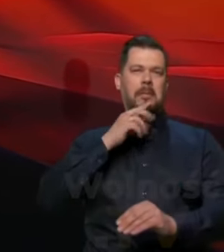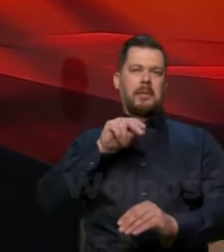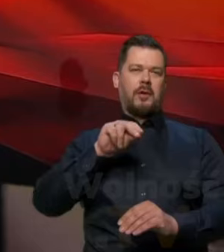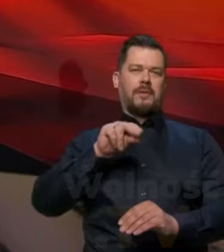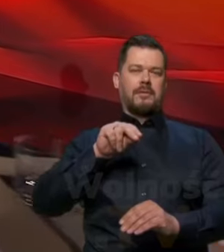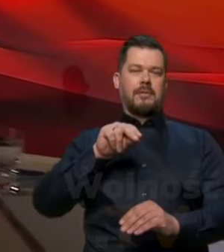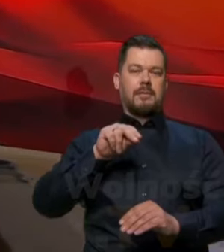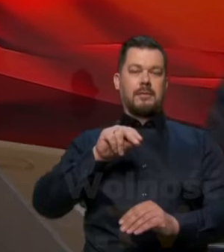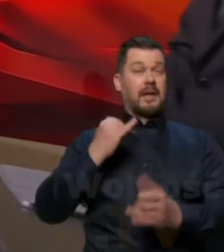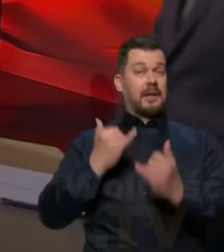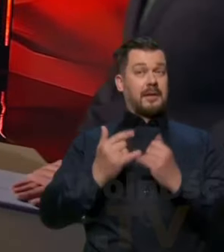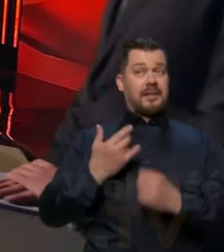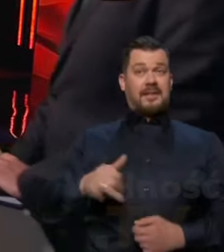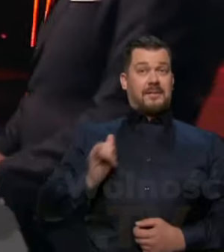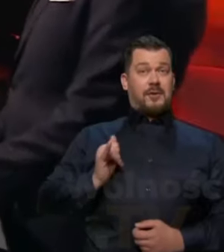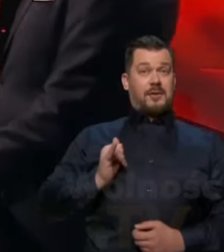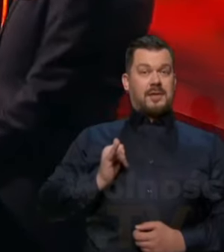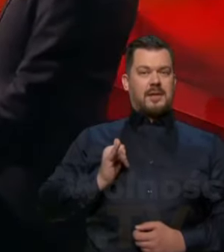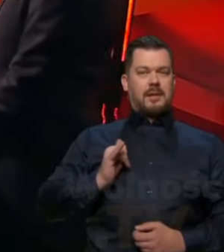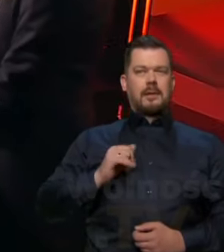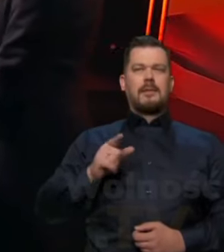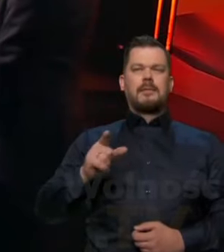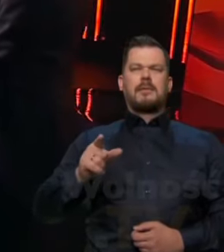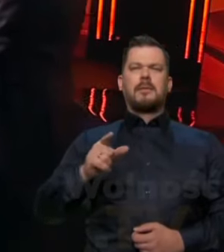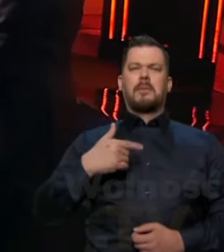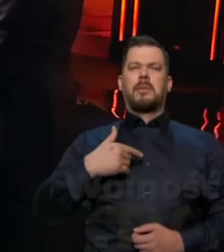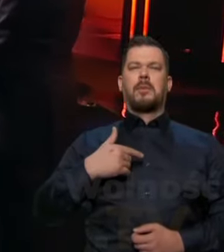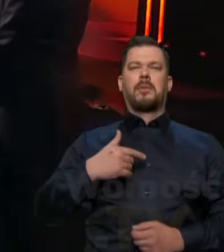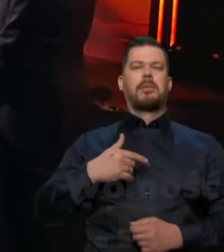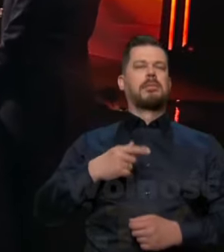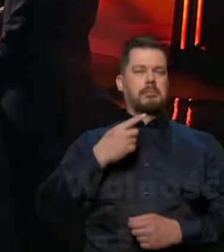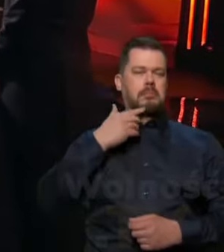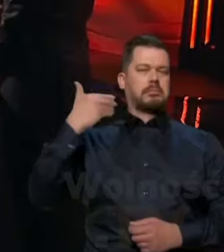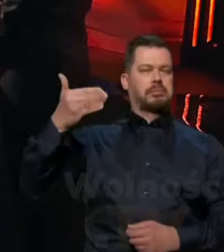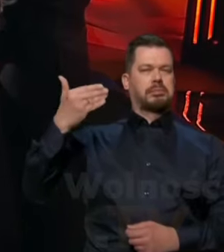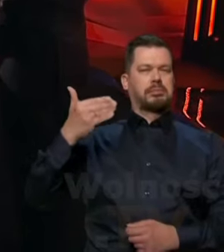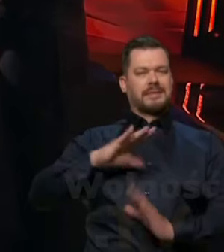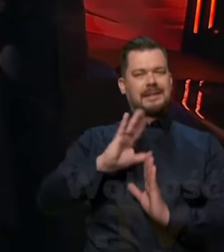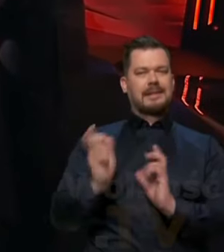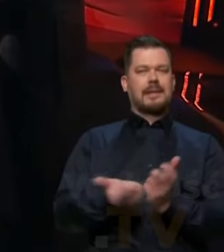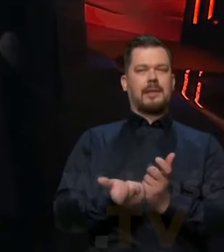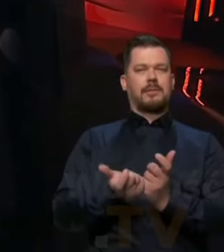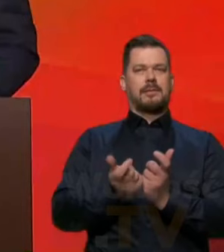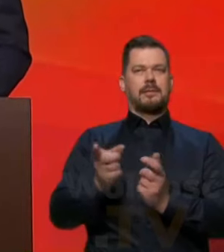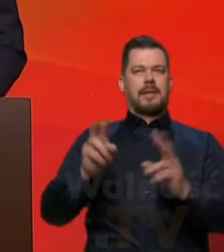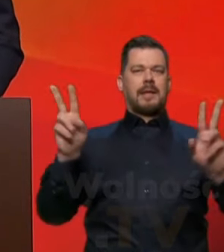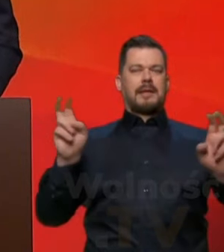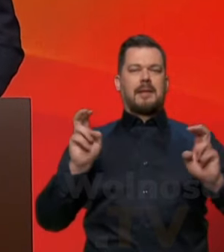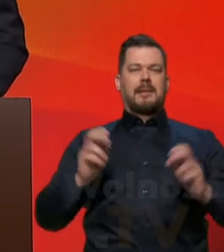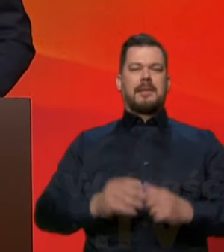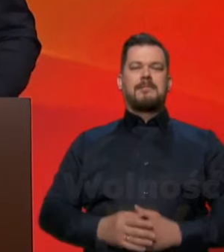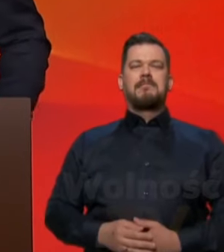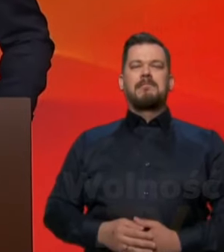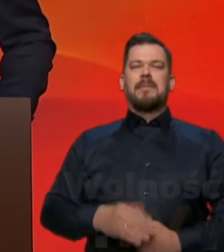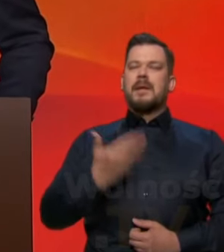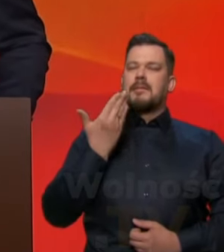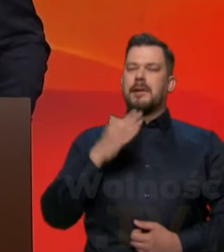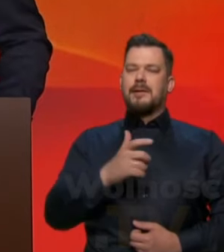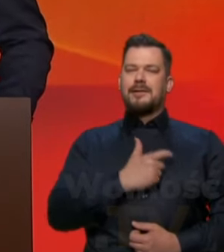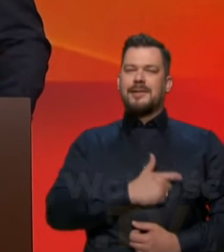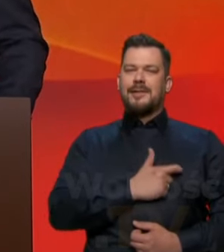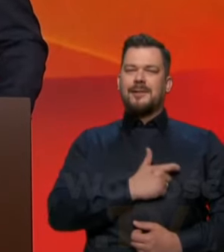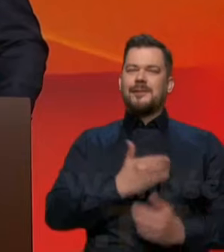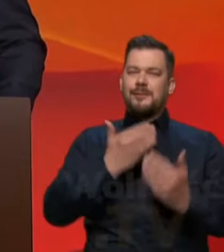Nawet jeżeli odpowiedzi nie były wprost i punkt na zadane pytania, ale były jednak w temacie danego zagadnienia. Bardzo